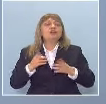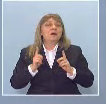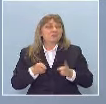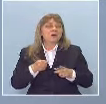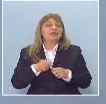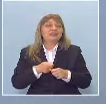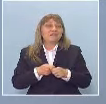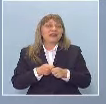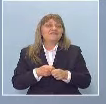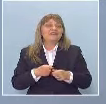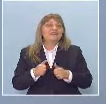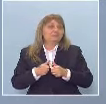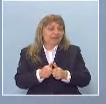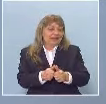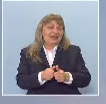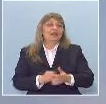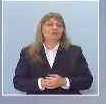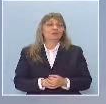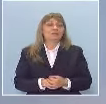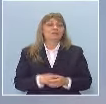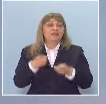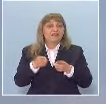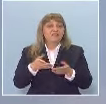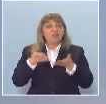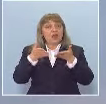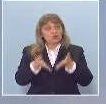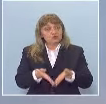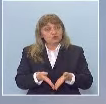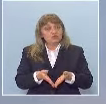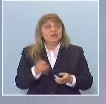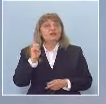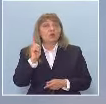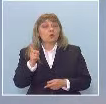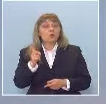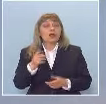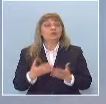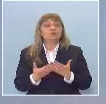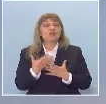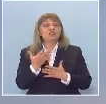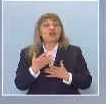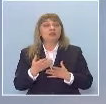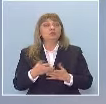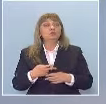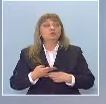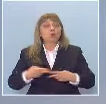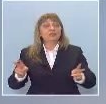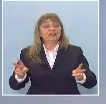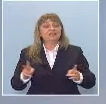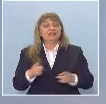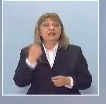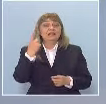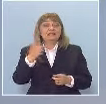правят паралелно. Добре, вие гостувахте, когато в началото на откриването на